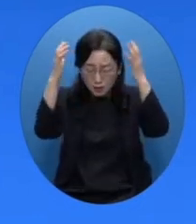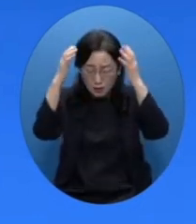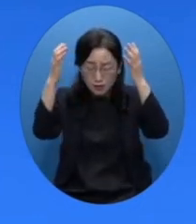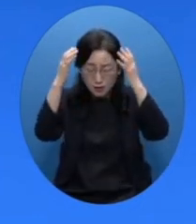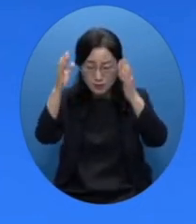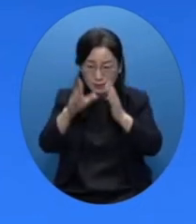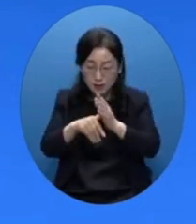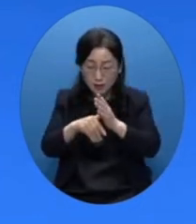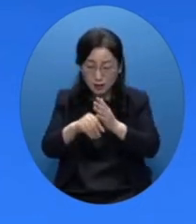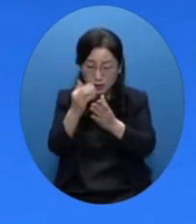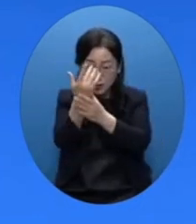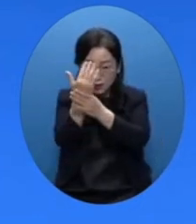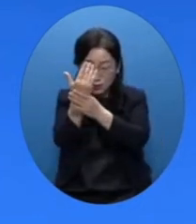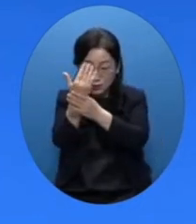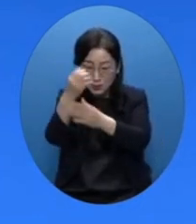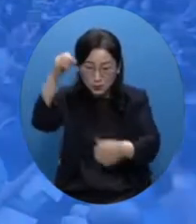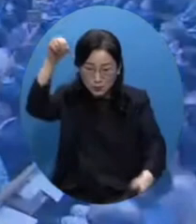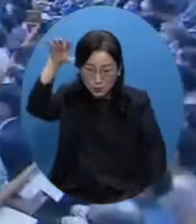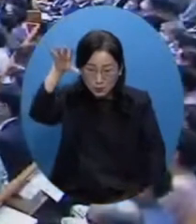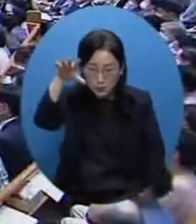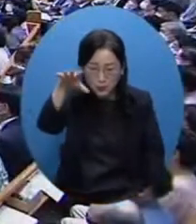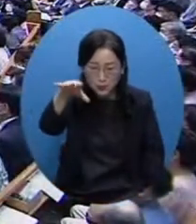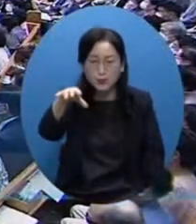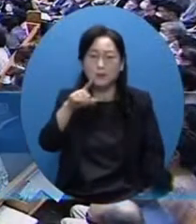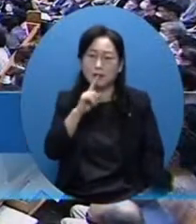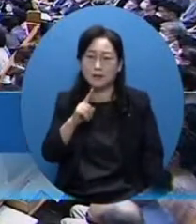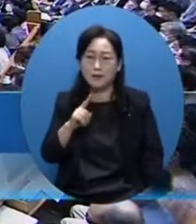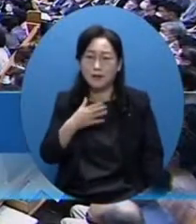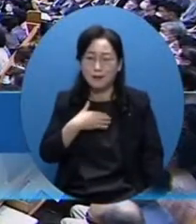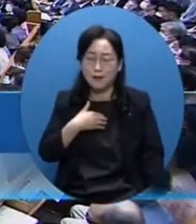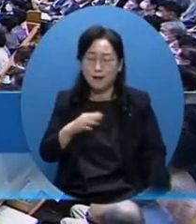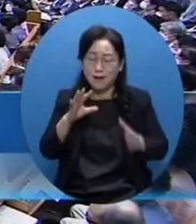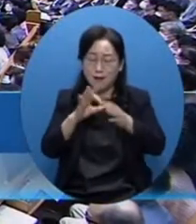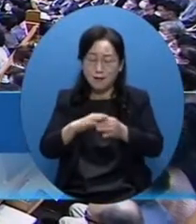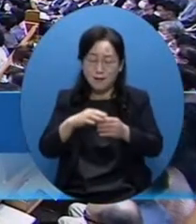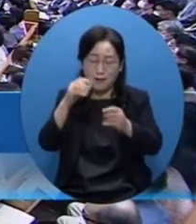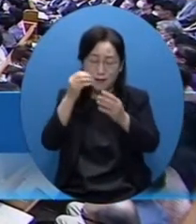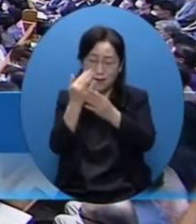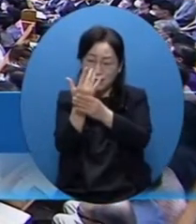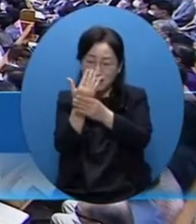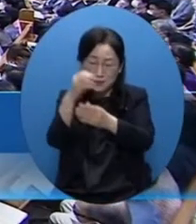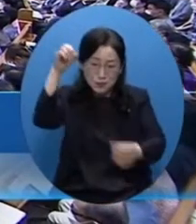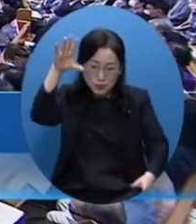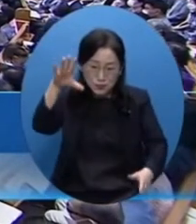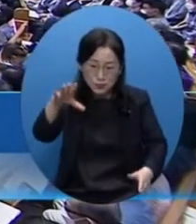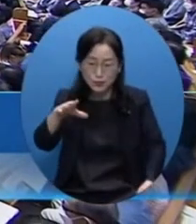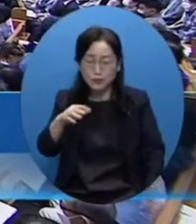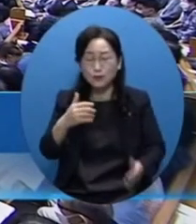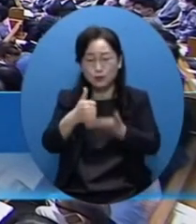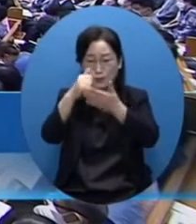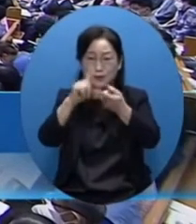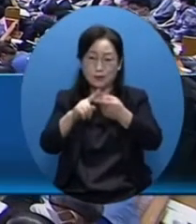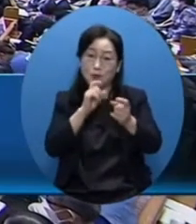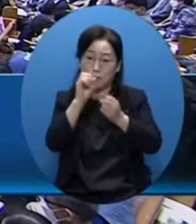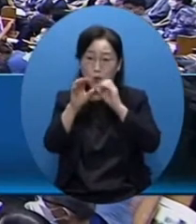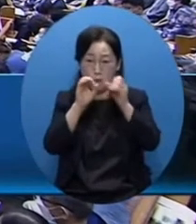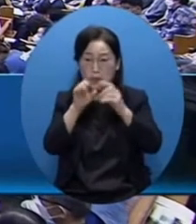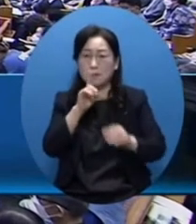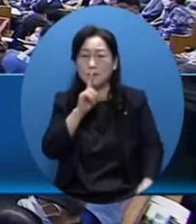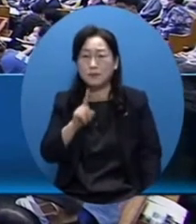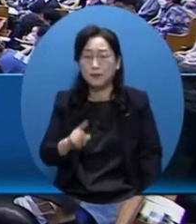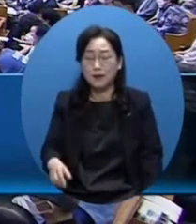등불을 켜 줬습니다 그래서 타이슨 이어서 나의 등불을 켜 치는 주님에 대해서 고백합니다 18 표 변 dg 8